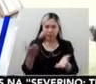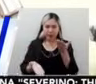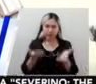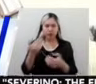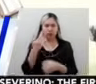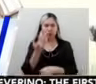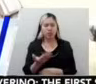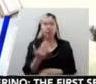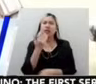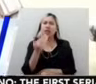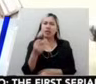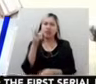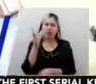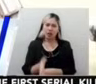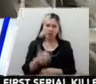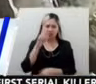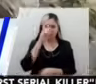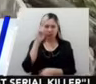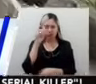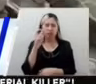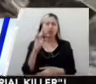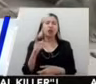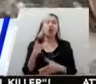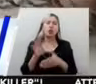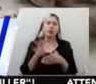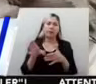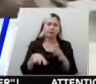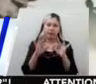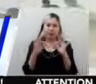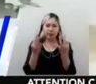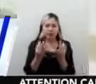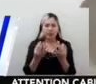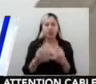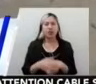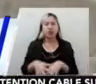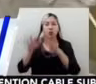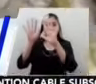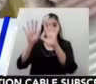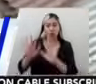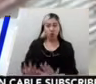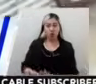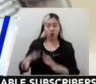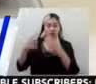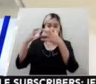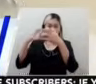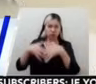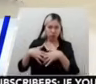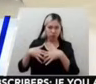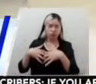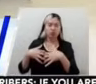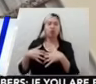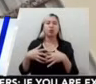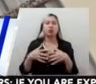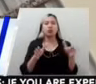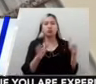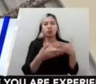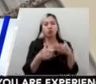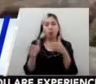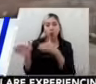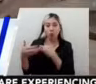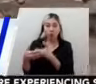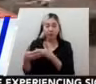ng bupa po ang pamilya namin. Wasak na pader at bitak-bitak na sahig na lang ang mababakas sa pinaghirapang